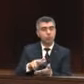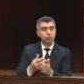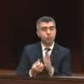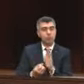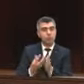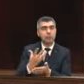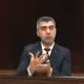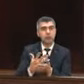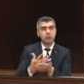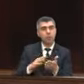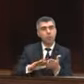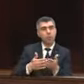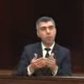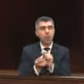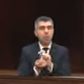مندمجة وشاملة